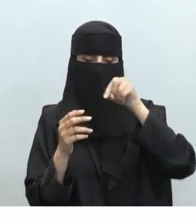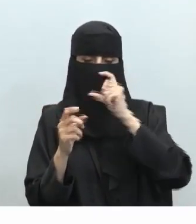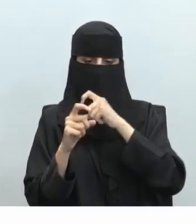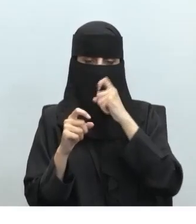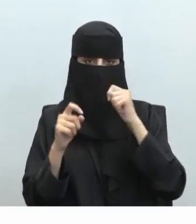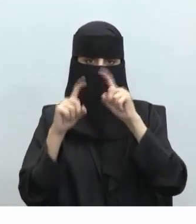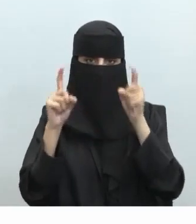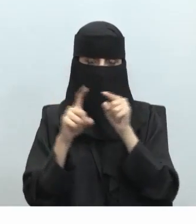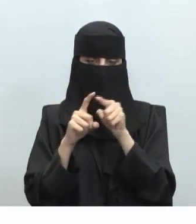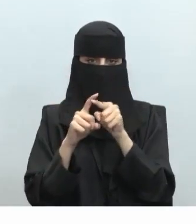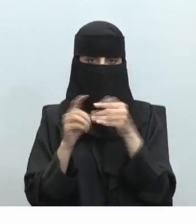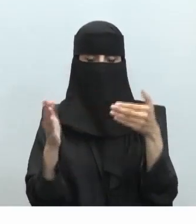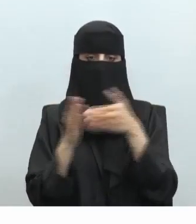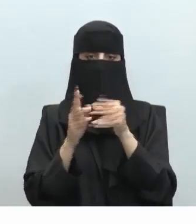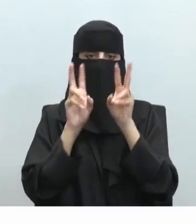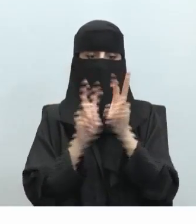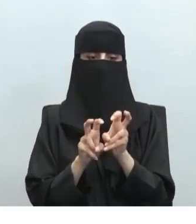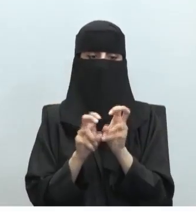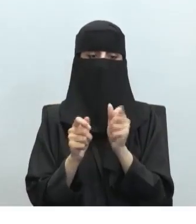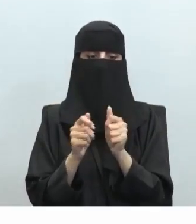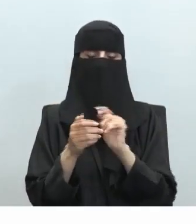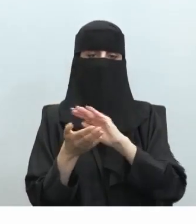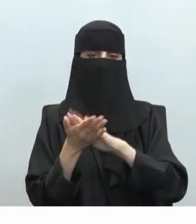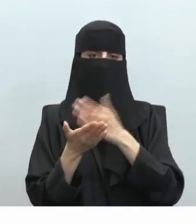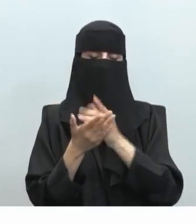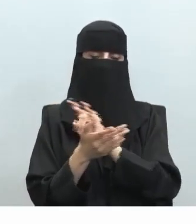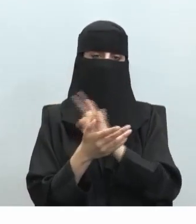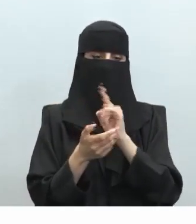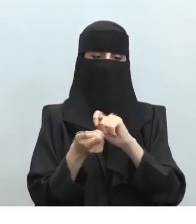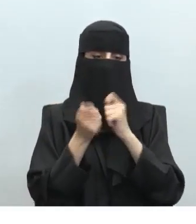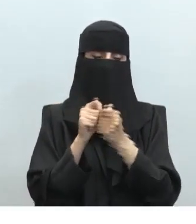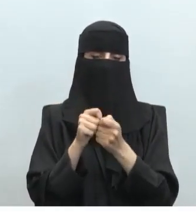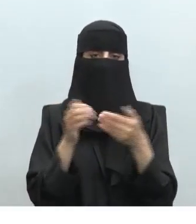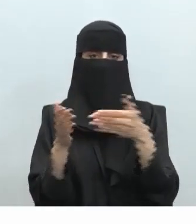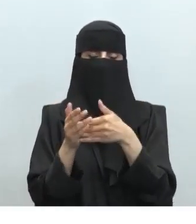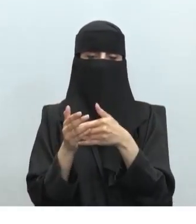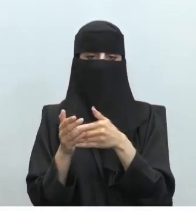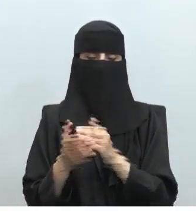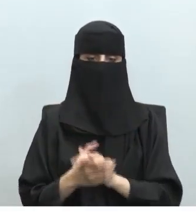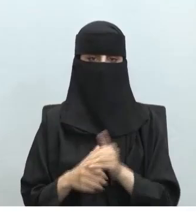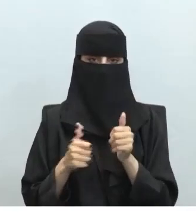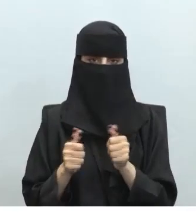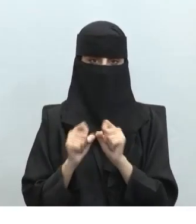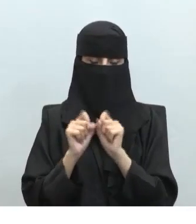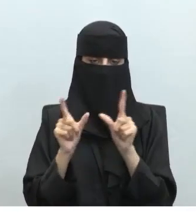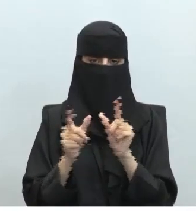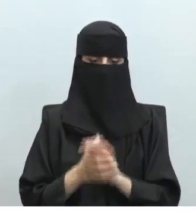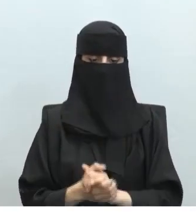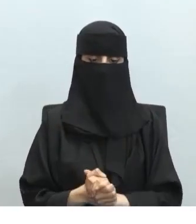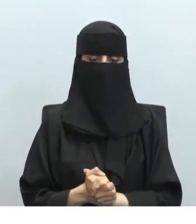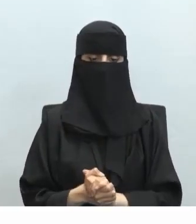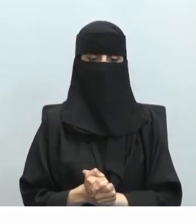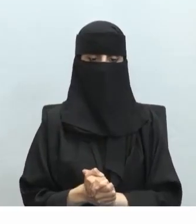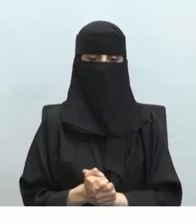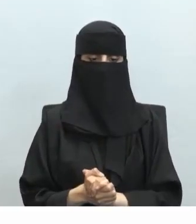ياتي تي ار ان اي يحمل احد هذه الكودونات لا تتم الترجمه هنا تبدا العمليه تنتهي بمعنى انه تم الانتهاء من صناعه هذا